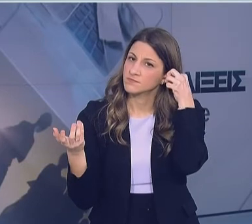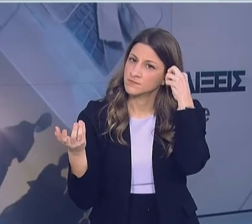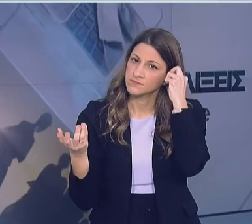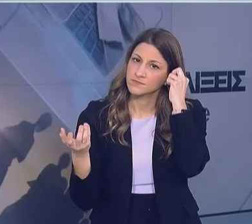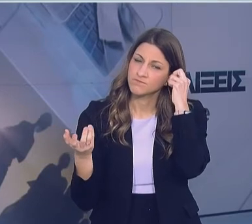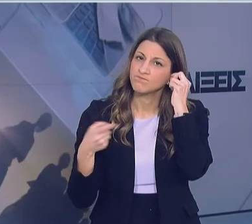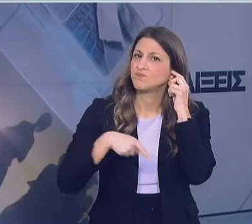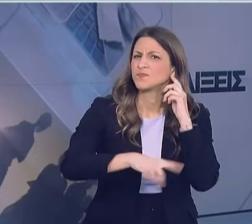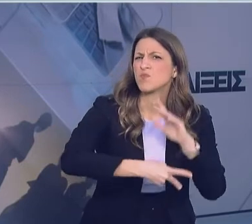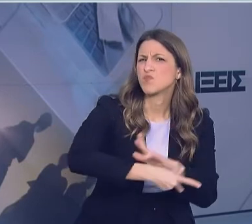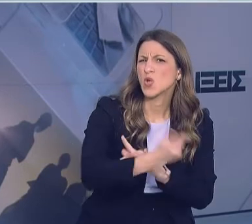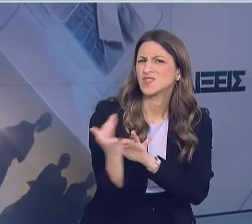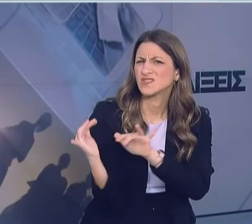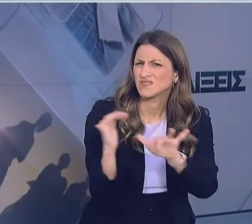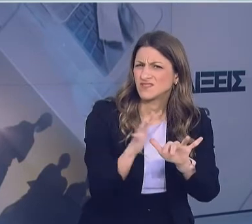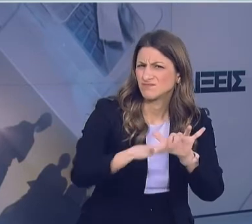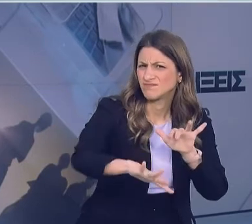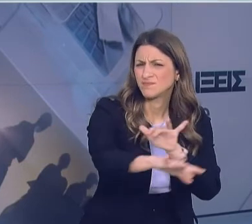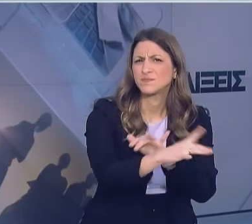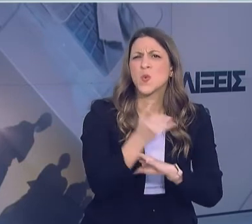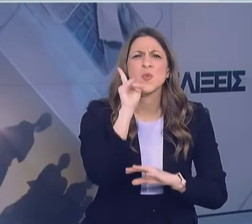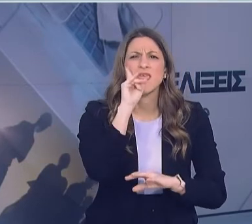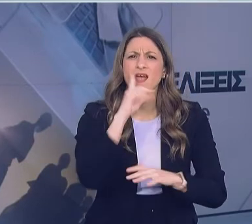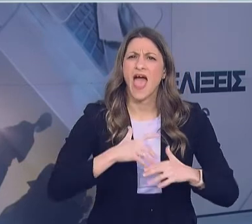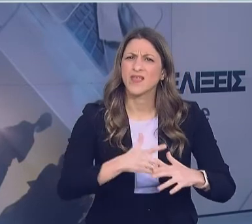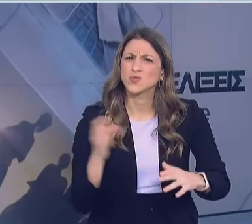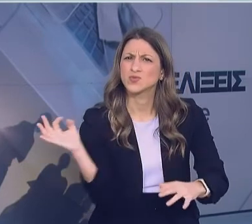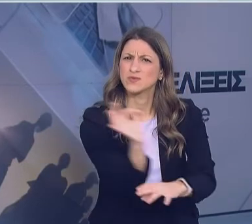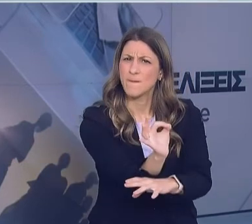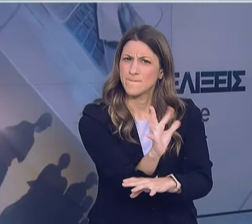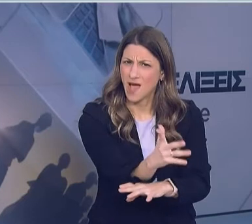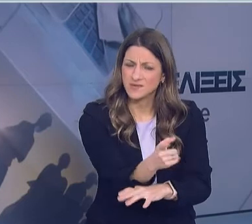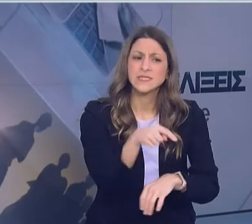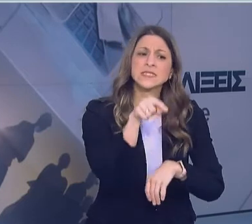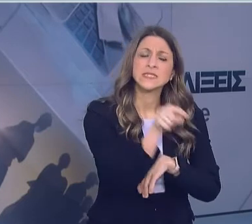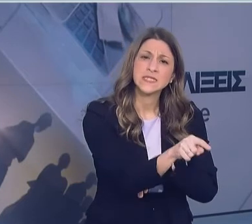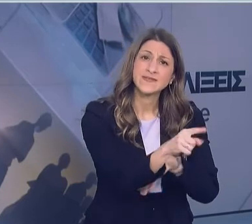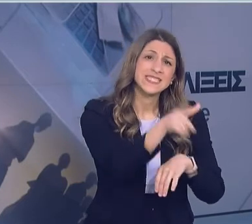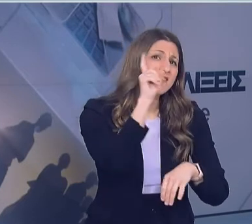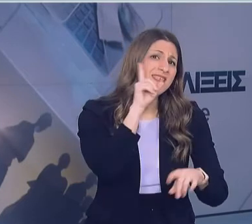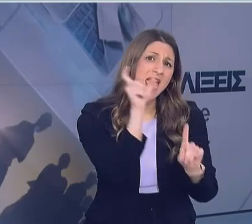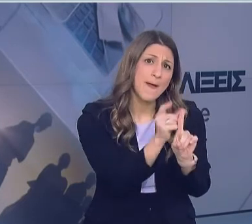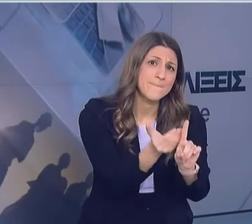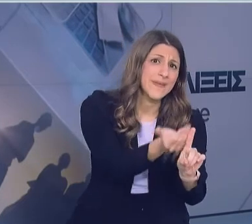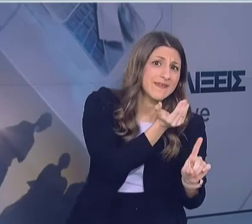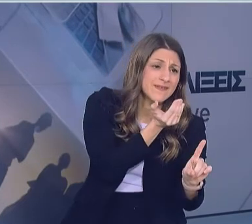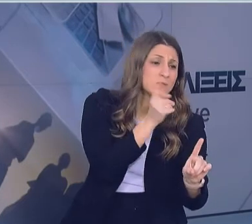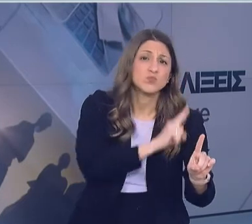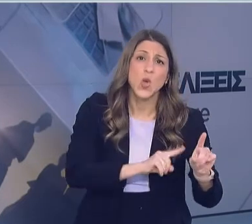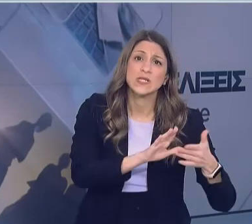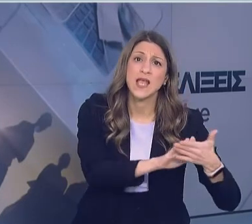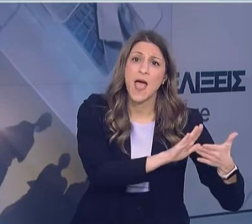συνεχίσαμε με κάποιες ιχνηλατήσεις και κάποια τεστ που αφορούσε low risk και επαφές της νοσούντος.